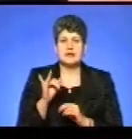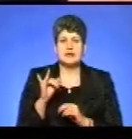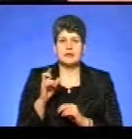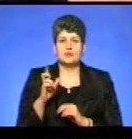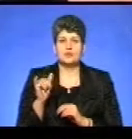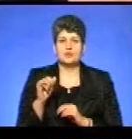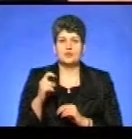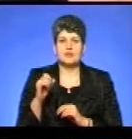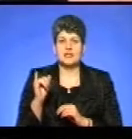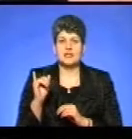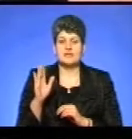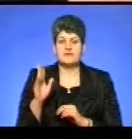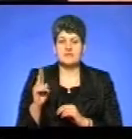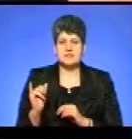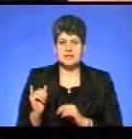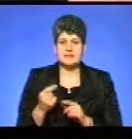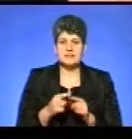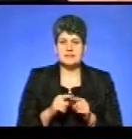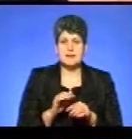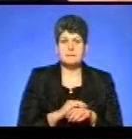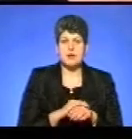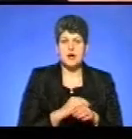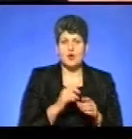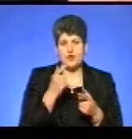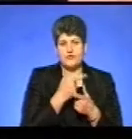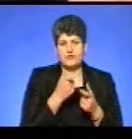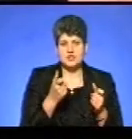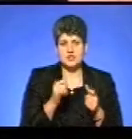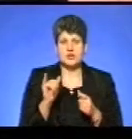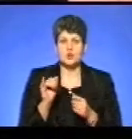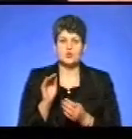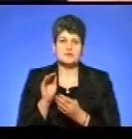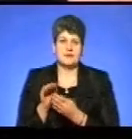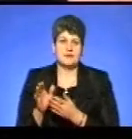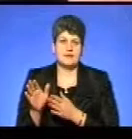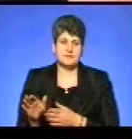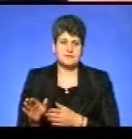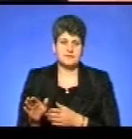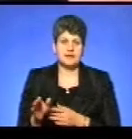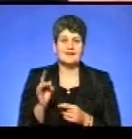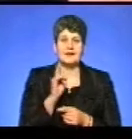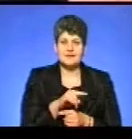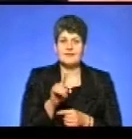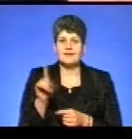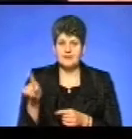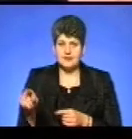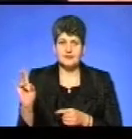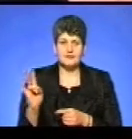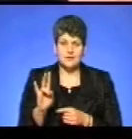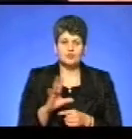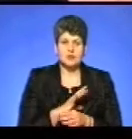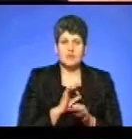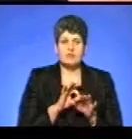Тобто громада церкви Благовіщення, громада церкви Успіння. І на тій парафії були